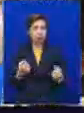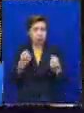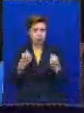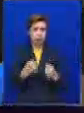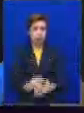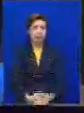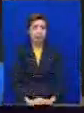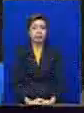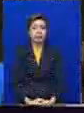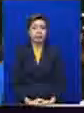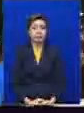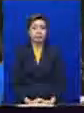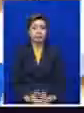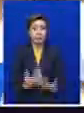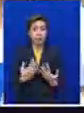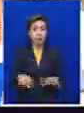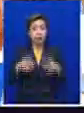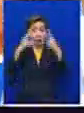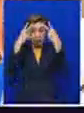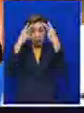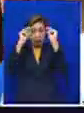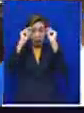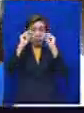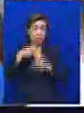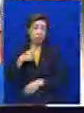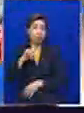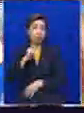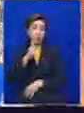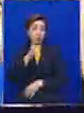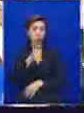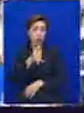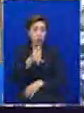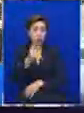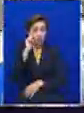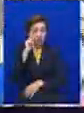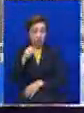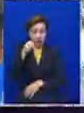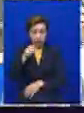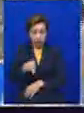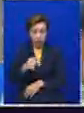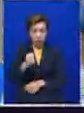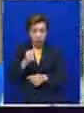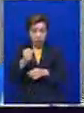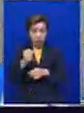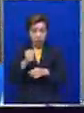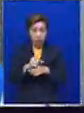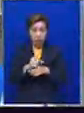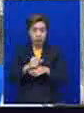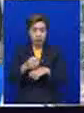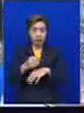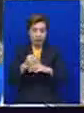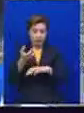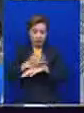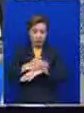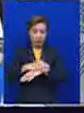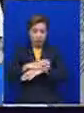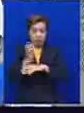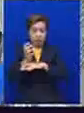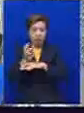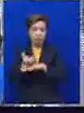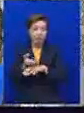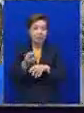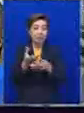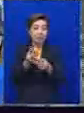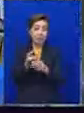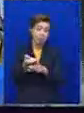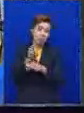งแรงจากนั้นนะคะนายกรัฐมนตรีนะคะได้กดคันบังคับปล่อยดินลงรถบรรทุกเพื่อเริ่มต้นการปฏิบัติงานขุดลอก